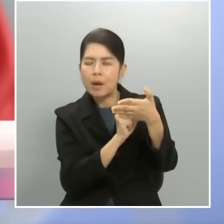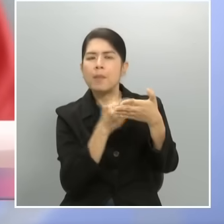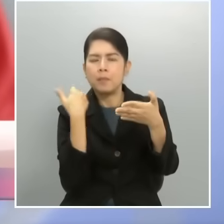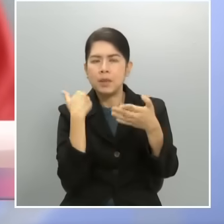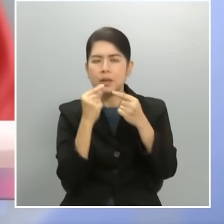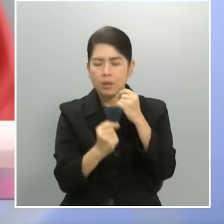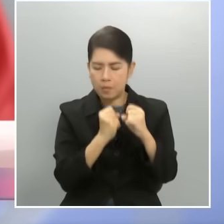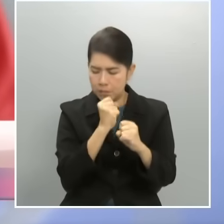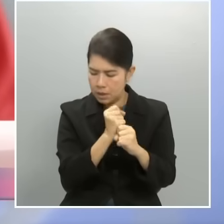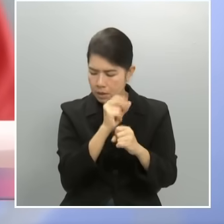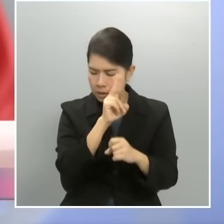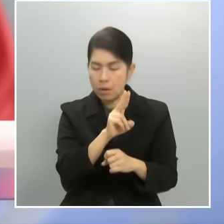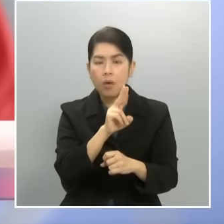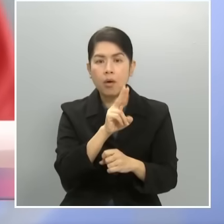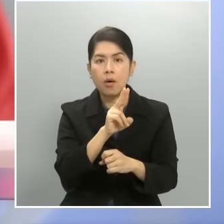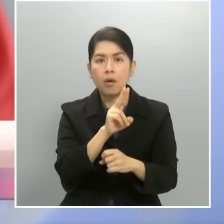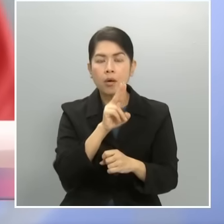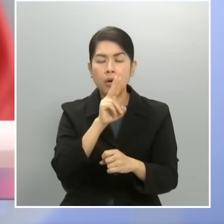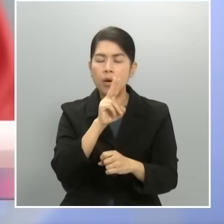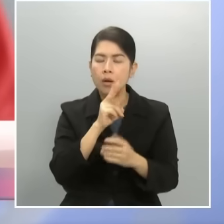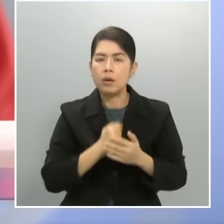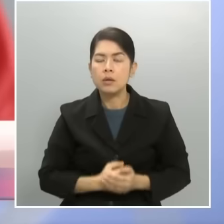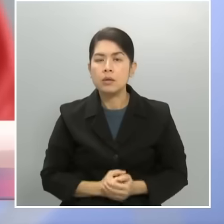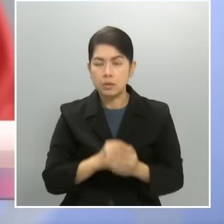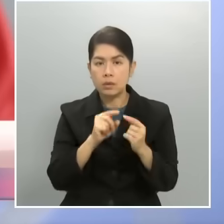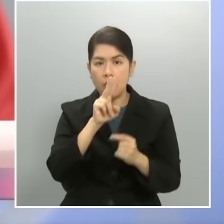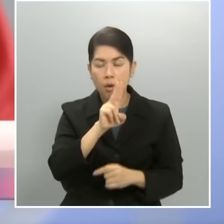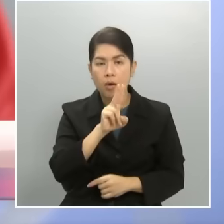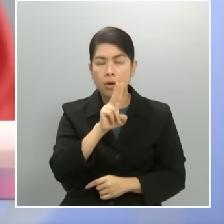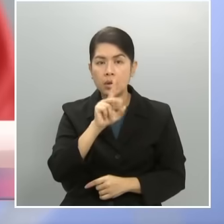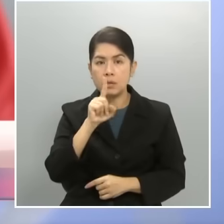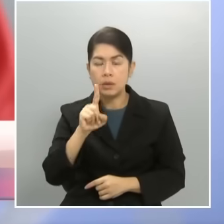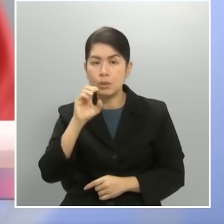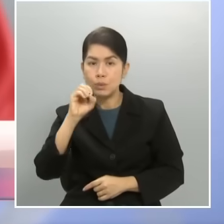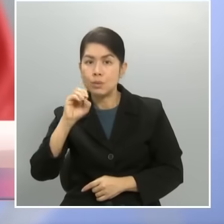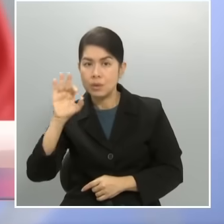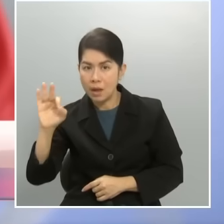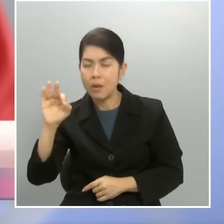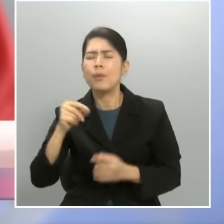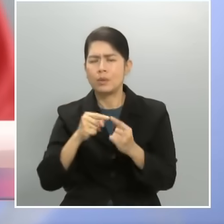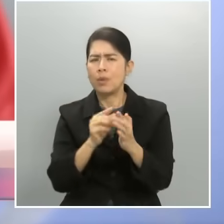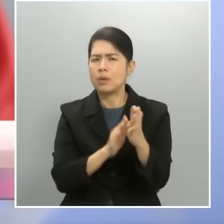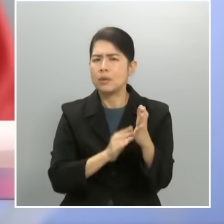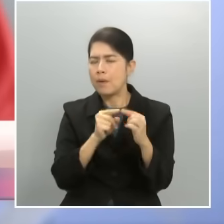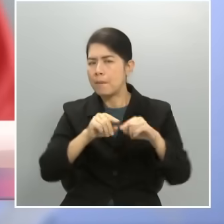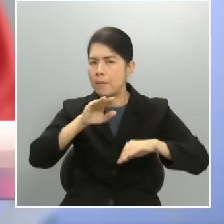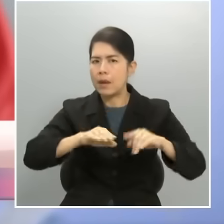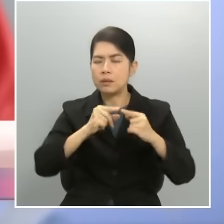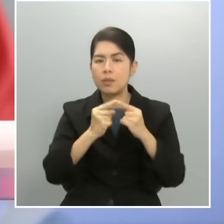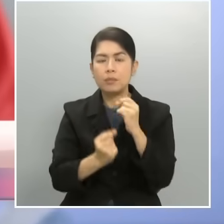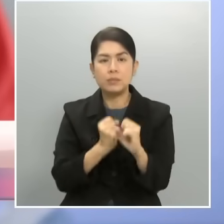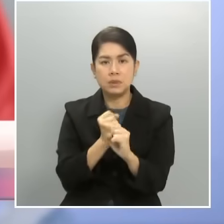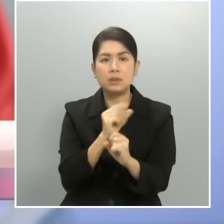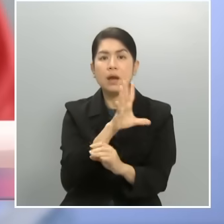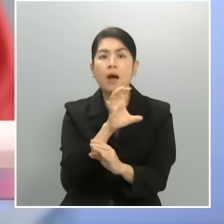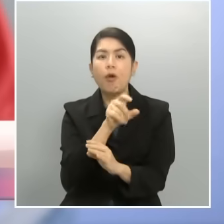นึงพระเอ่อพ.ศ 2109แล้วเป็นยุคหลังเพิ่งจะประมาณ 500ปีที่แล้วนี่เองรูปที่เข้าใจว่าเป็นเอ่อ